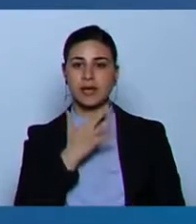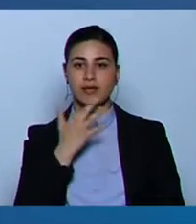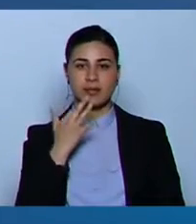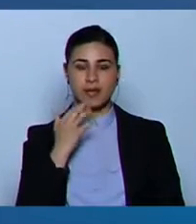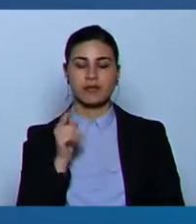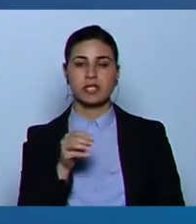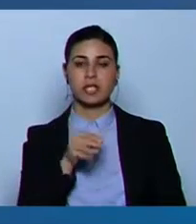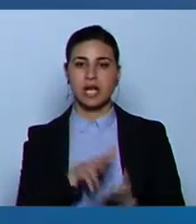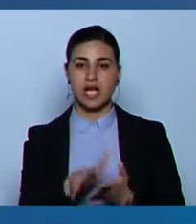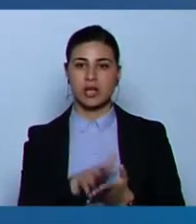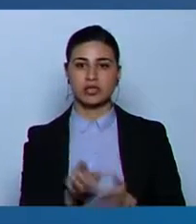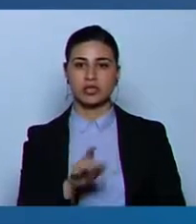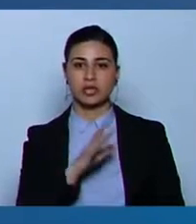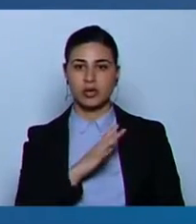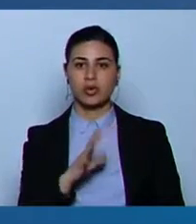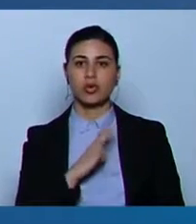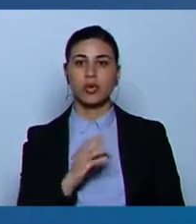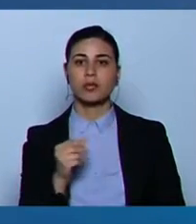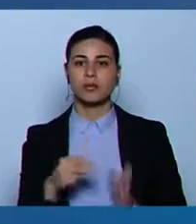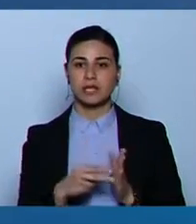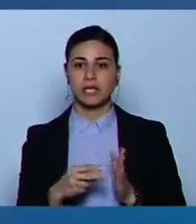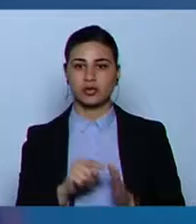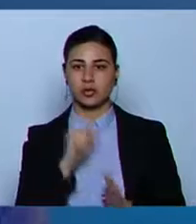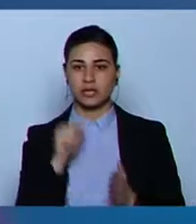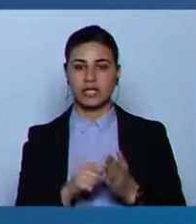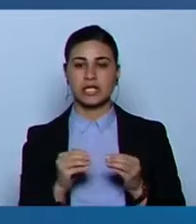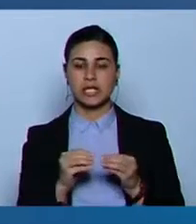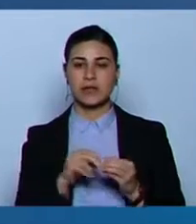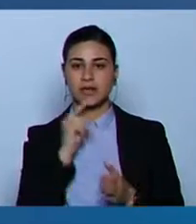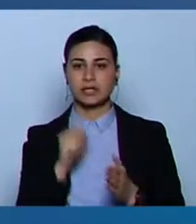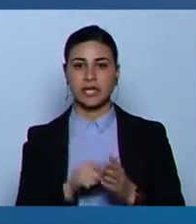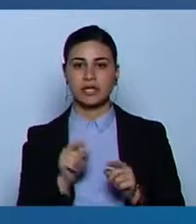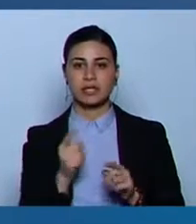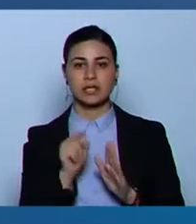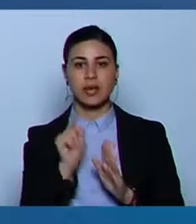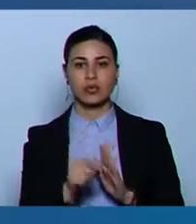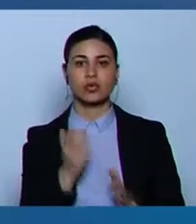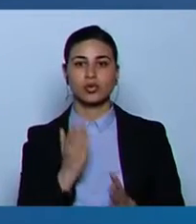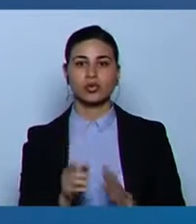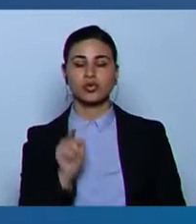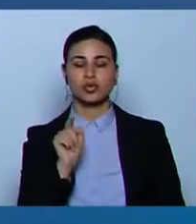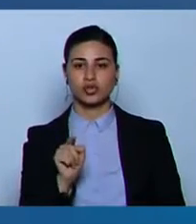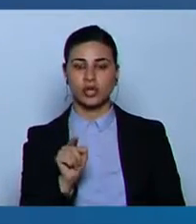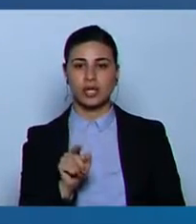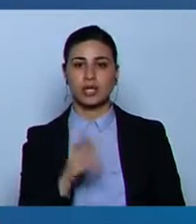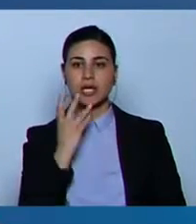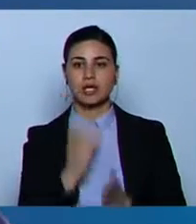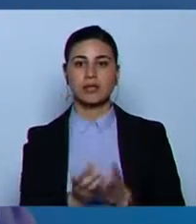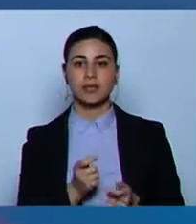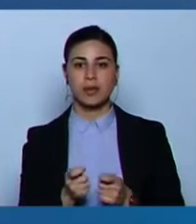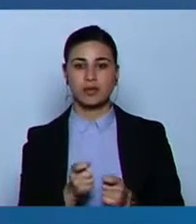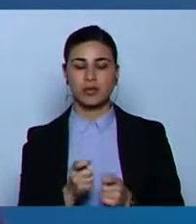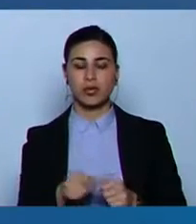ხარჯი გაწეული იქნა, დადგა ფინანსური საკითხი. ისევ ის საკითხი იქ დავრუნდი, რომ თუ შენ ადგილობრივ